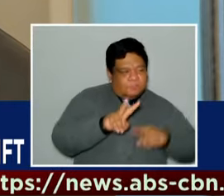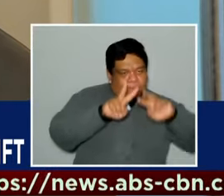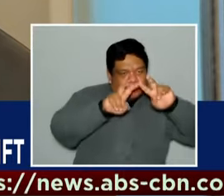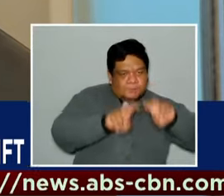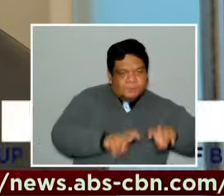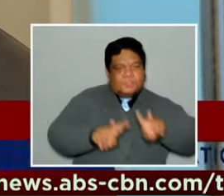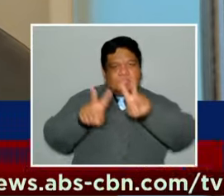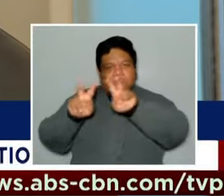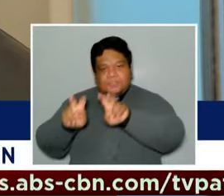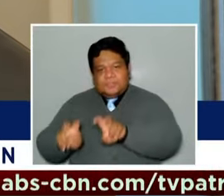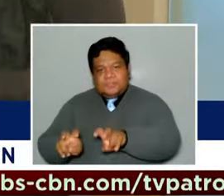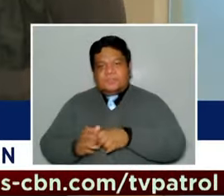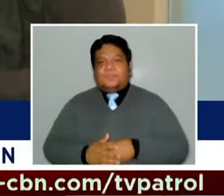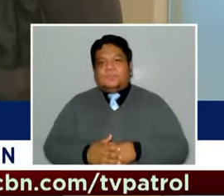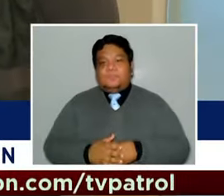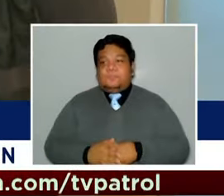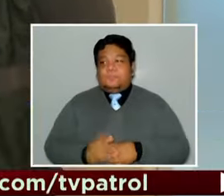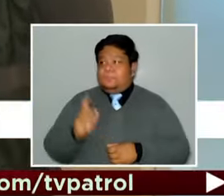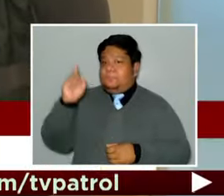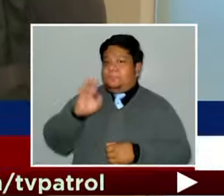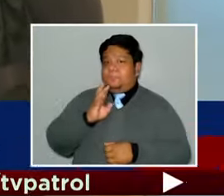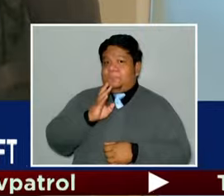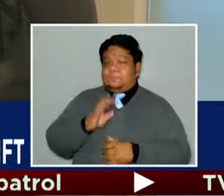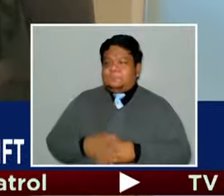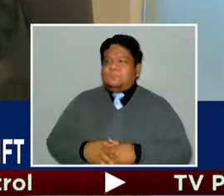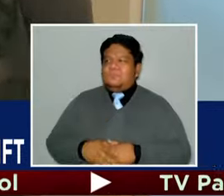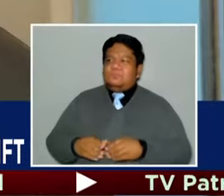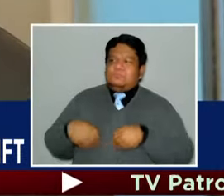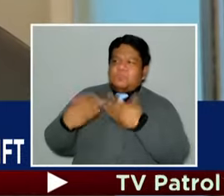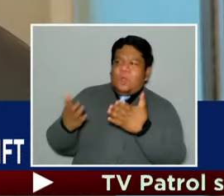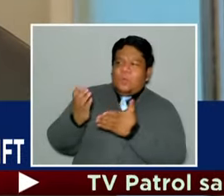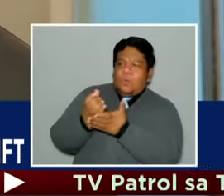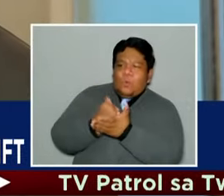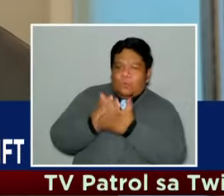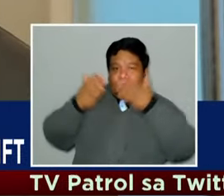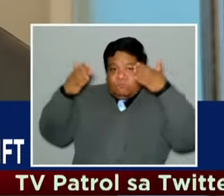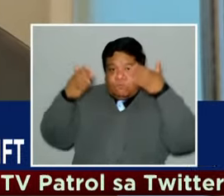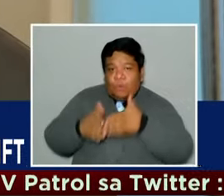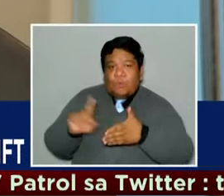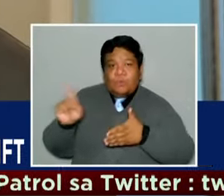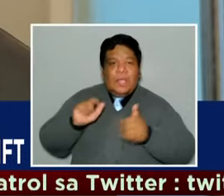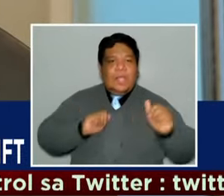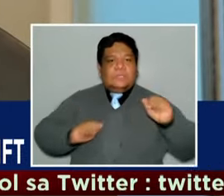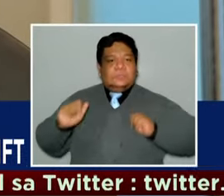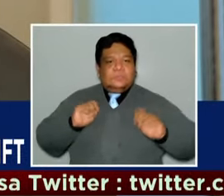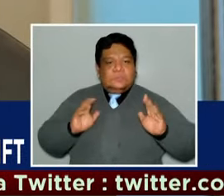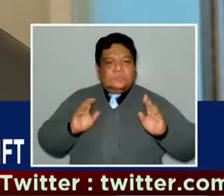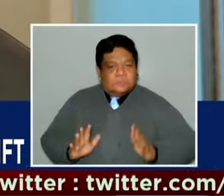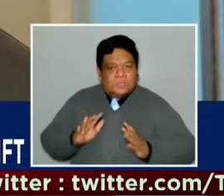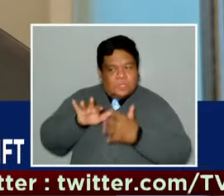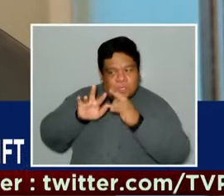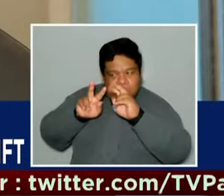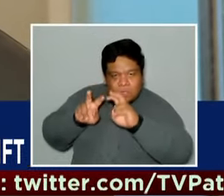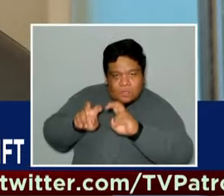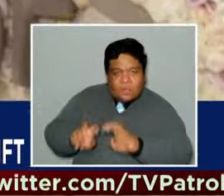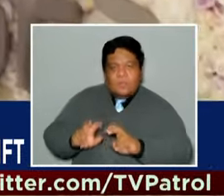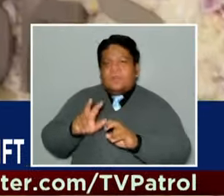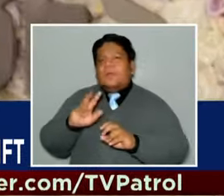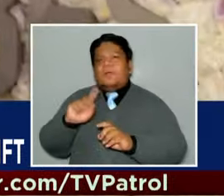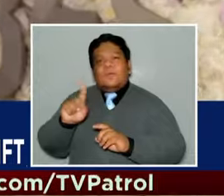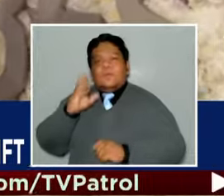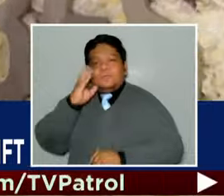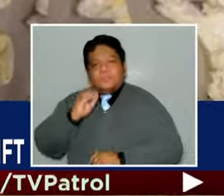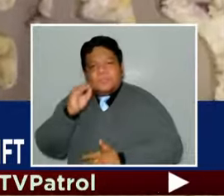introduce a series of courses that's focused on celebrity studies, but as experienced and defined in the Philippines.